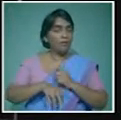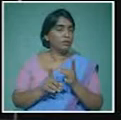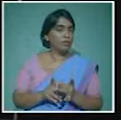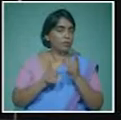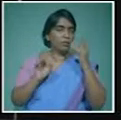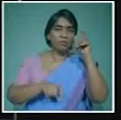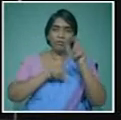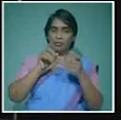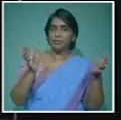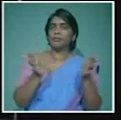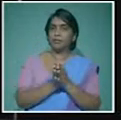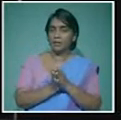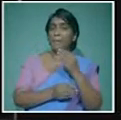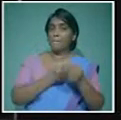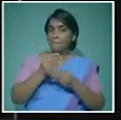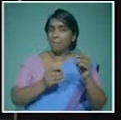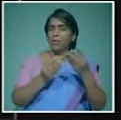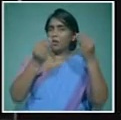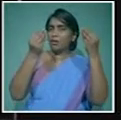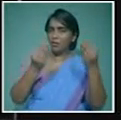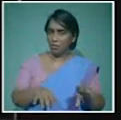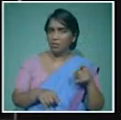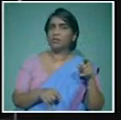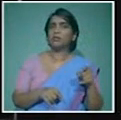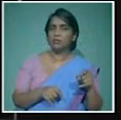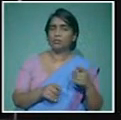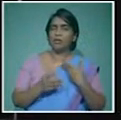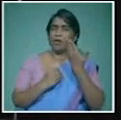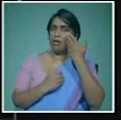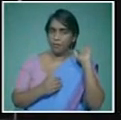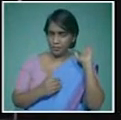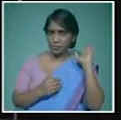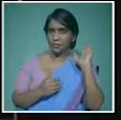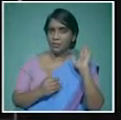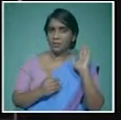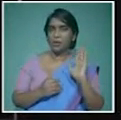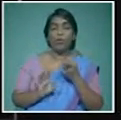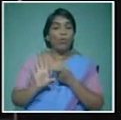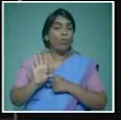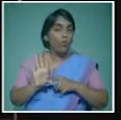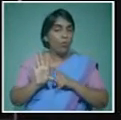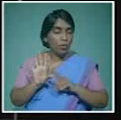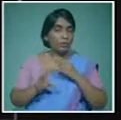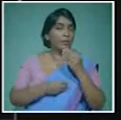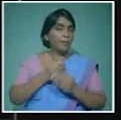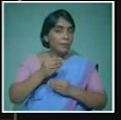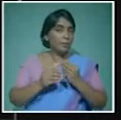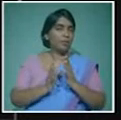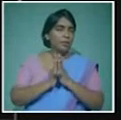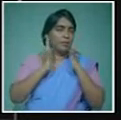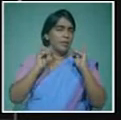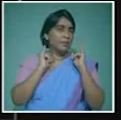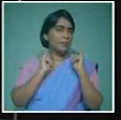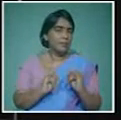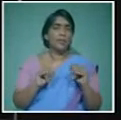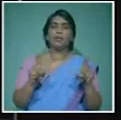අවස්ථාවාදීන් පිරිසක් එකතු වෙලා ඒ ආයෝජකයා අධෛර්යමත් කරලා එළව ගන්න. පුරුදු වෙලා තියෙන්නේ ආයෝජකයන් මහා අපරාධකරුවන්